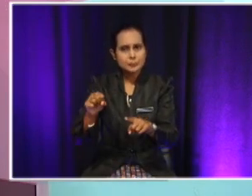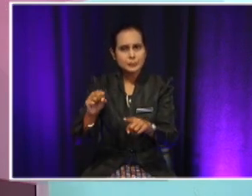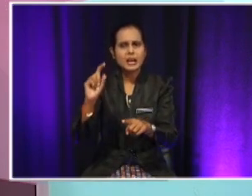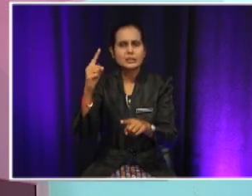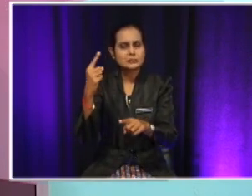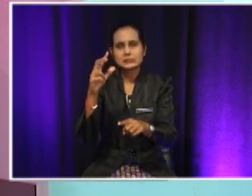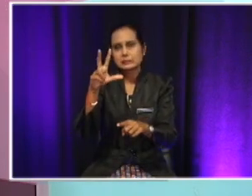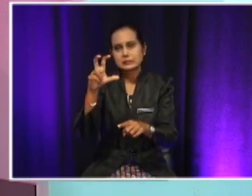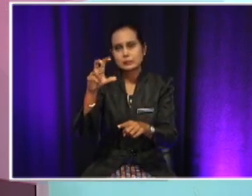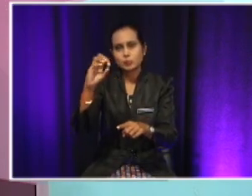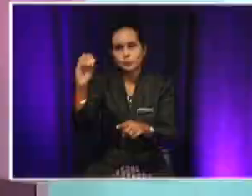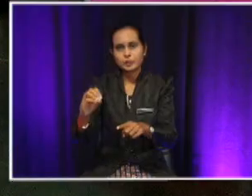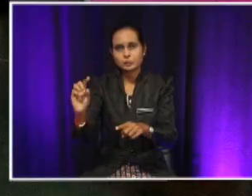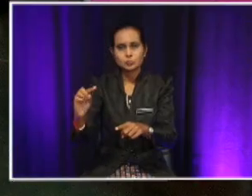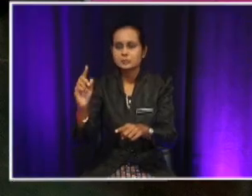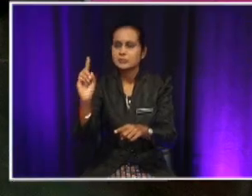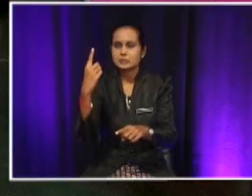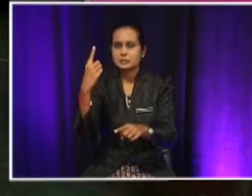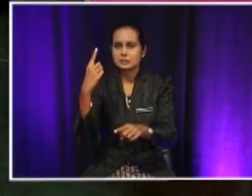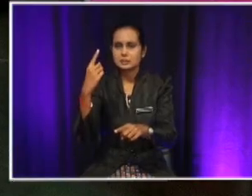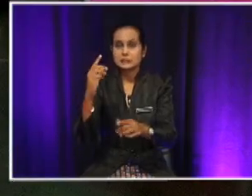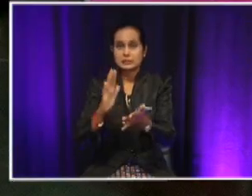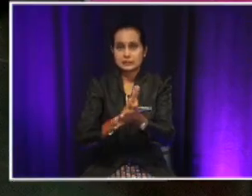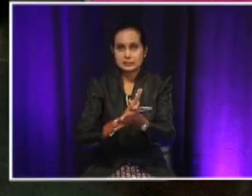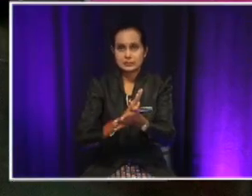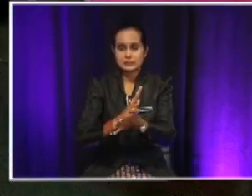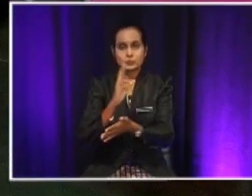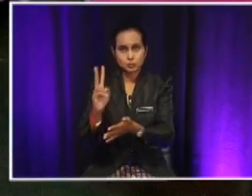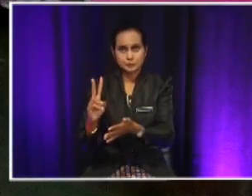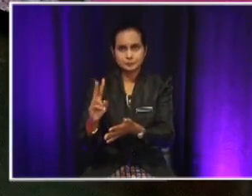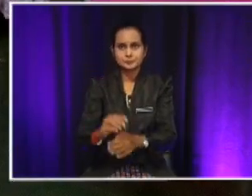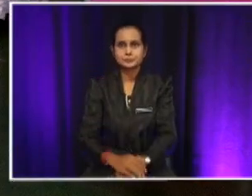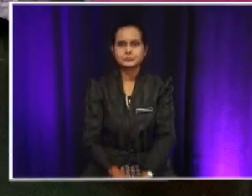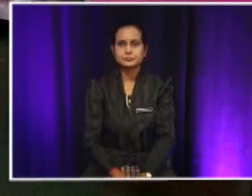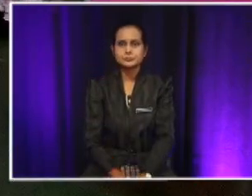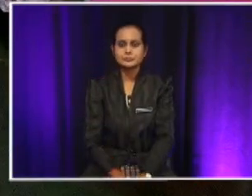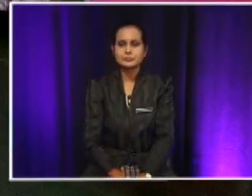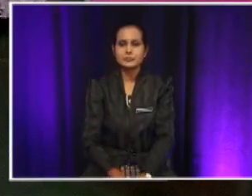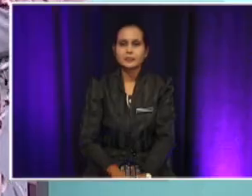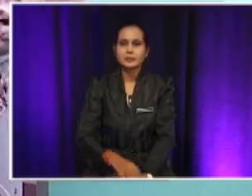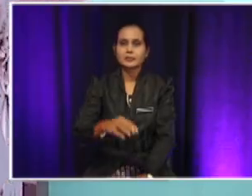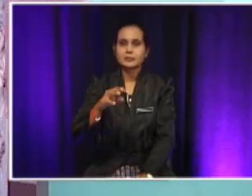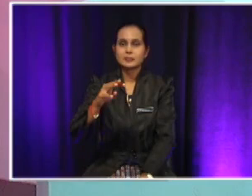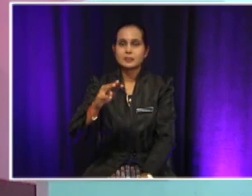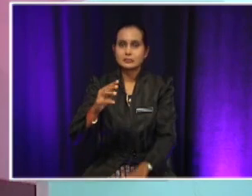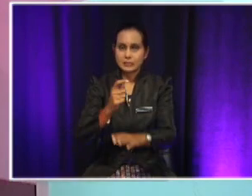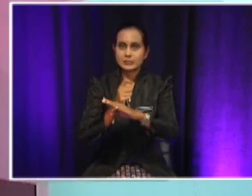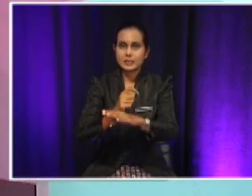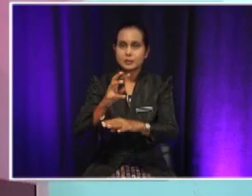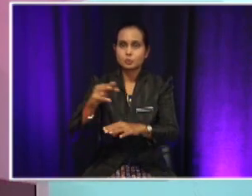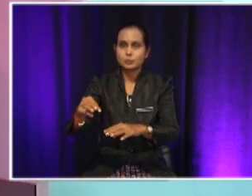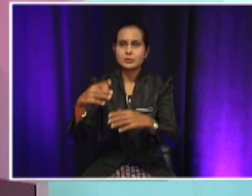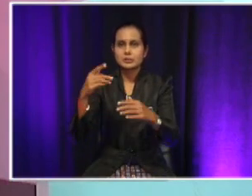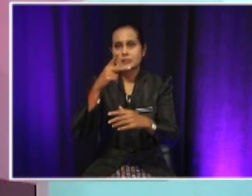30% saja. Oh, kertas dua ni Cikgu? Kertas dua ni, ya betul, kertas dua ni. Okey, yang mana pelajar-pelajar, tahniah untuk murid-murid kita. Murid kita